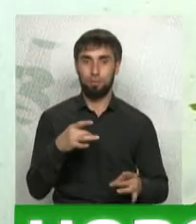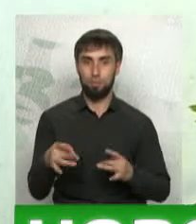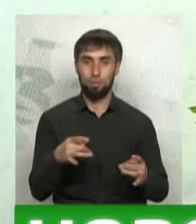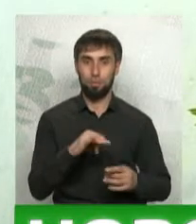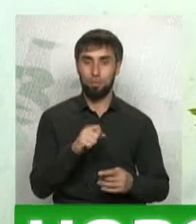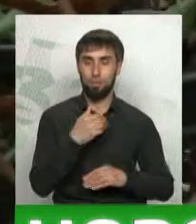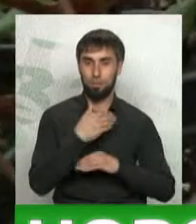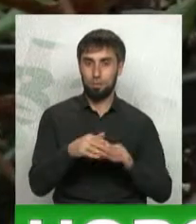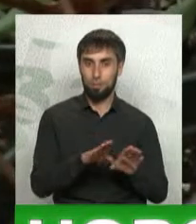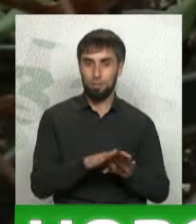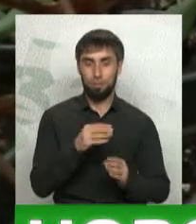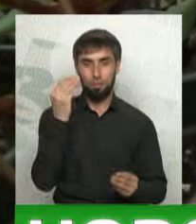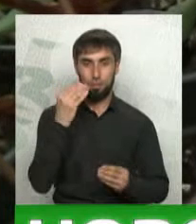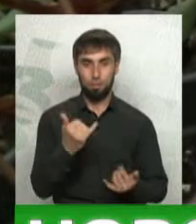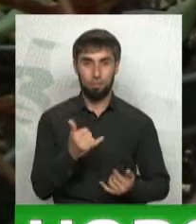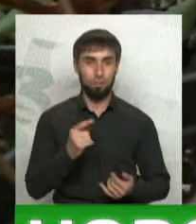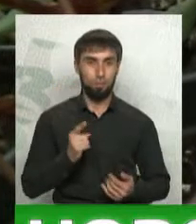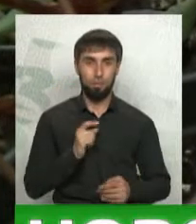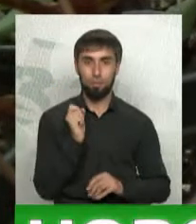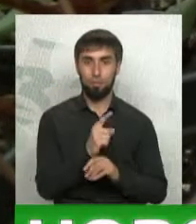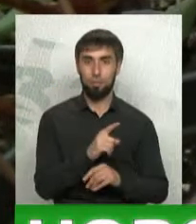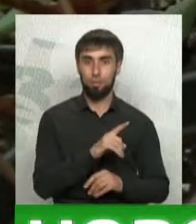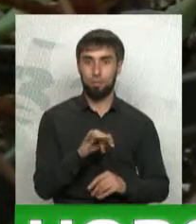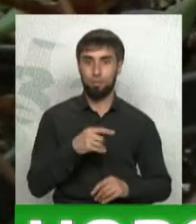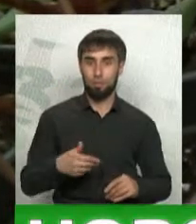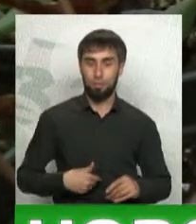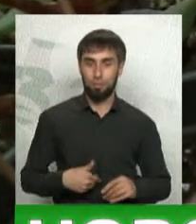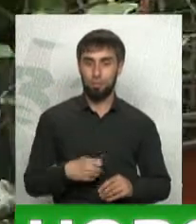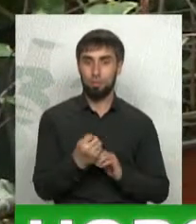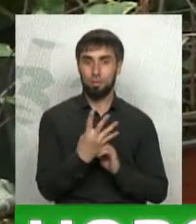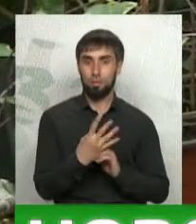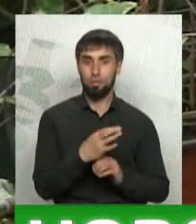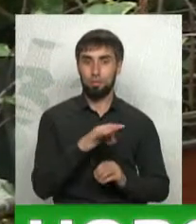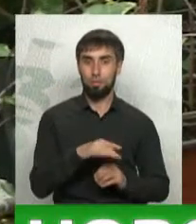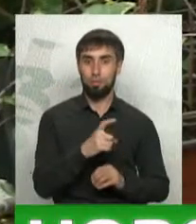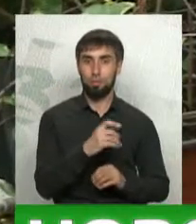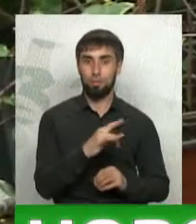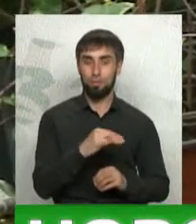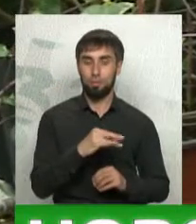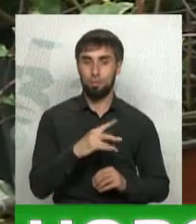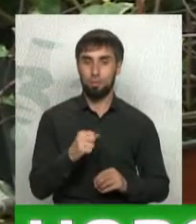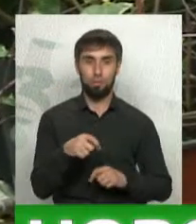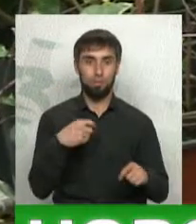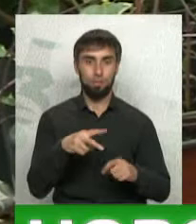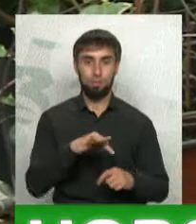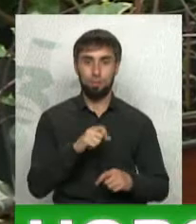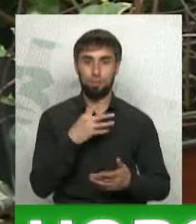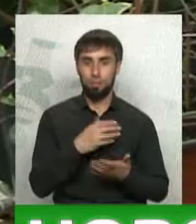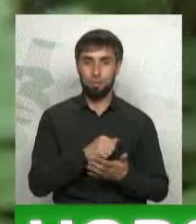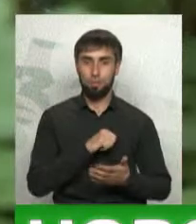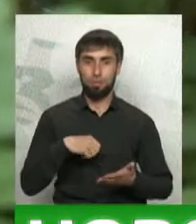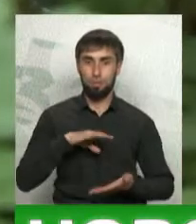регионах и за рубежом. К примеру, сейчас ждет свой заказ из Голландии. 14 сортов хризантем реализует Луиза сама